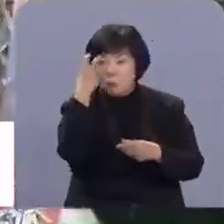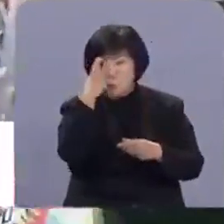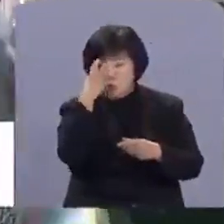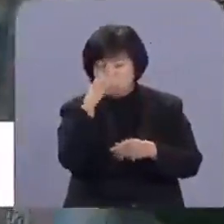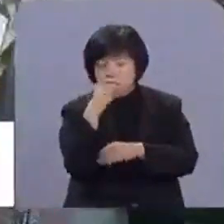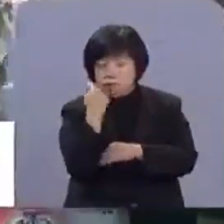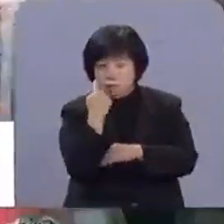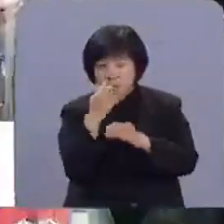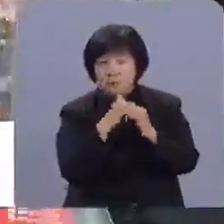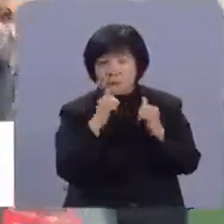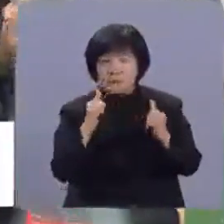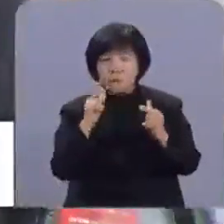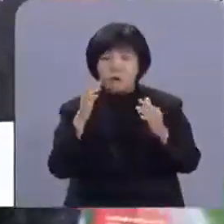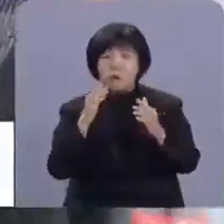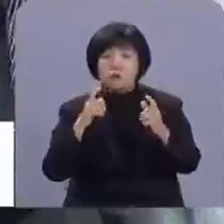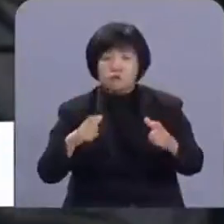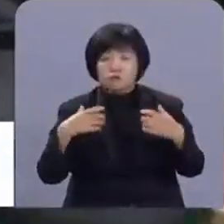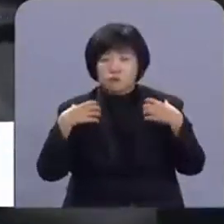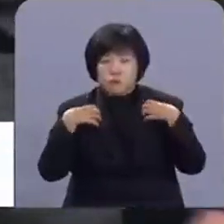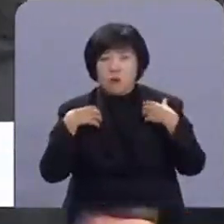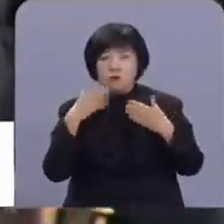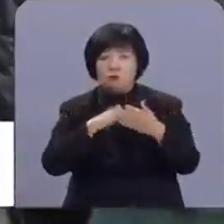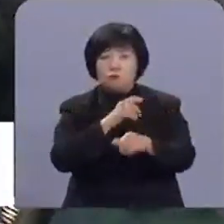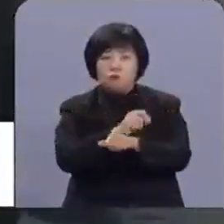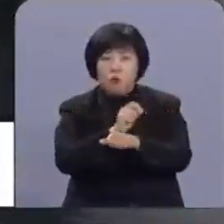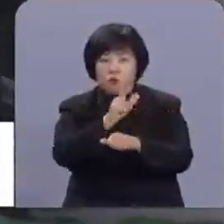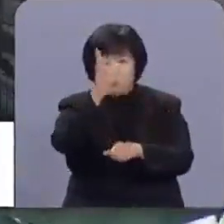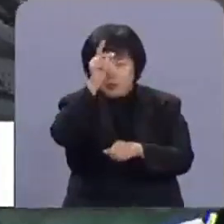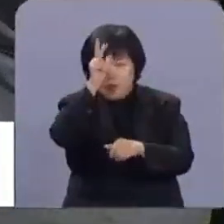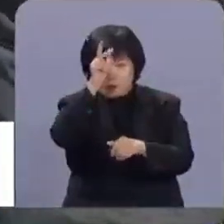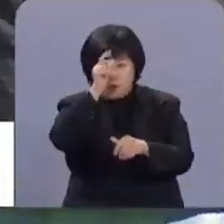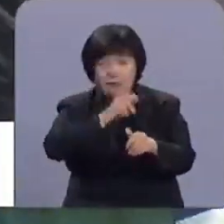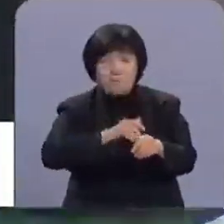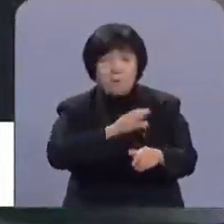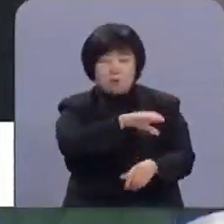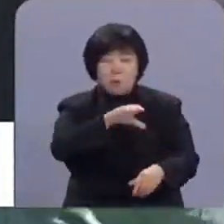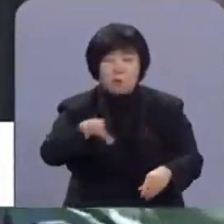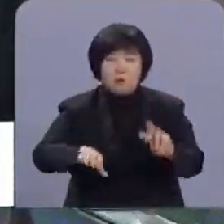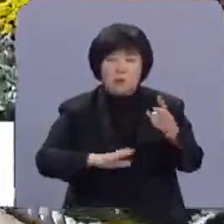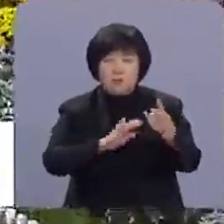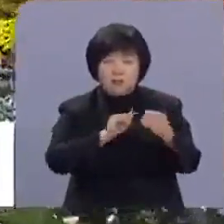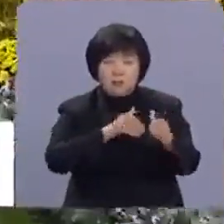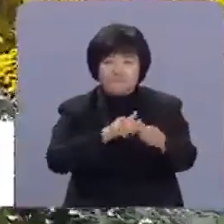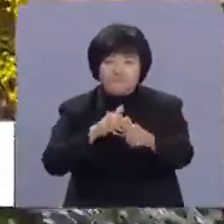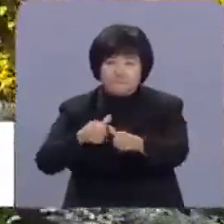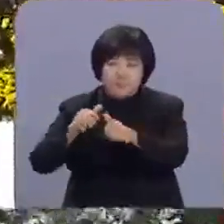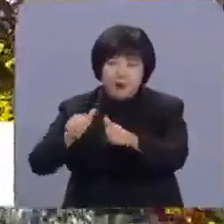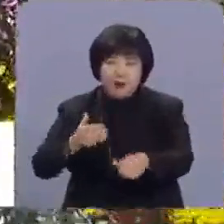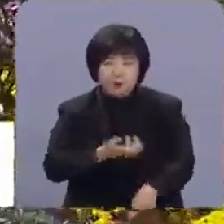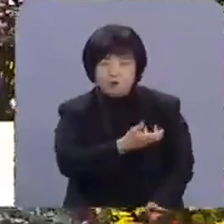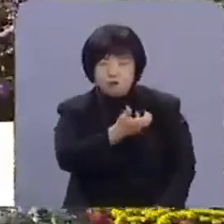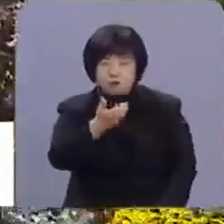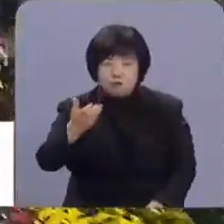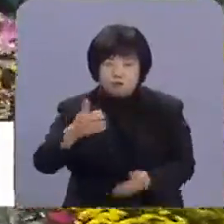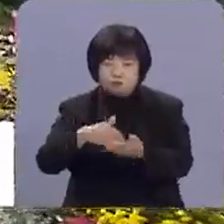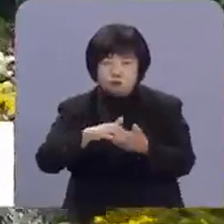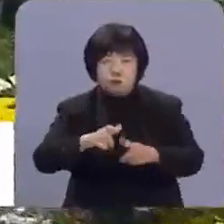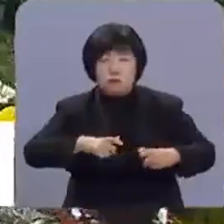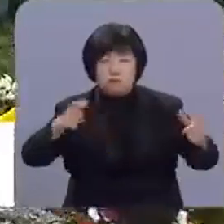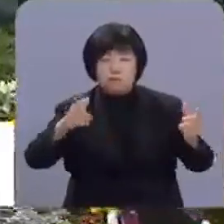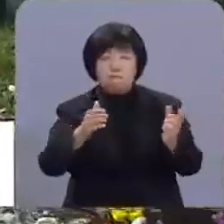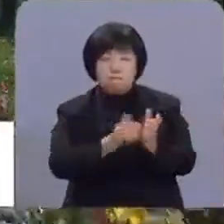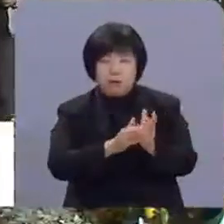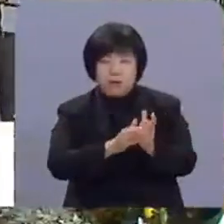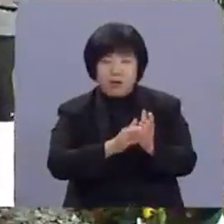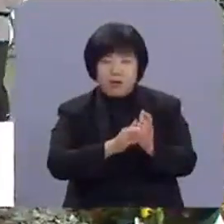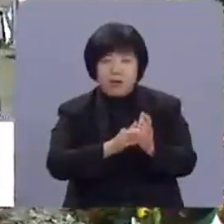요원도 구청 공무원이나 경찰로 대체해 곳곳에 300명가량을 배치하고 순찰 횟수도 늘렸습니다. 축제